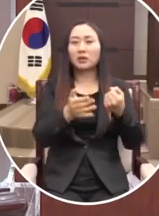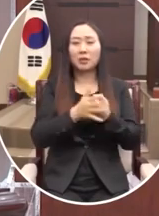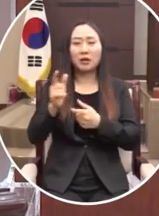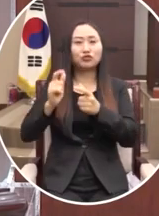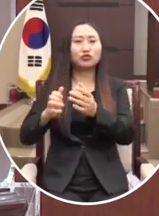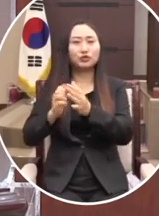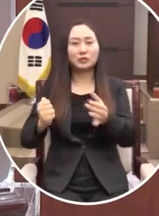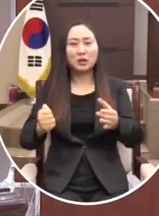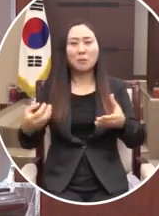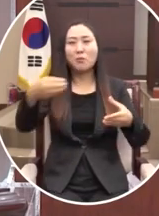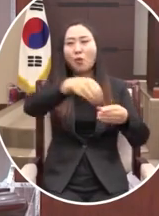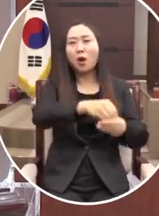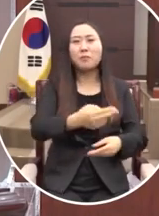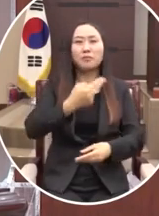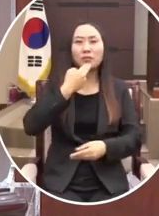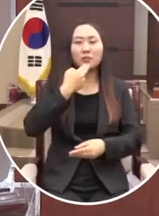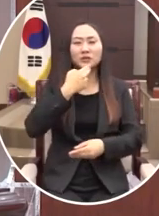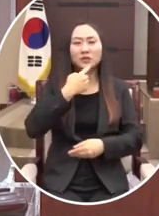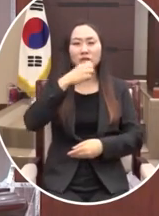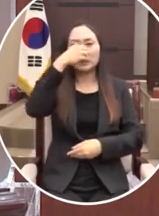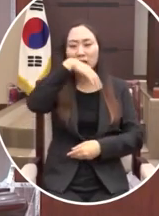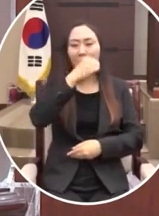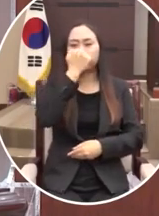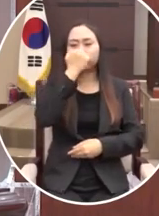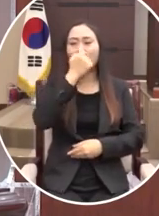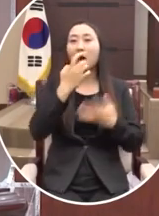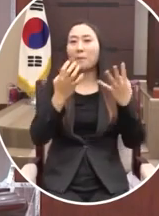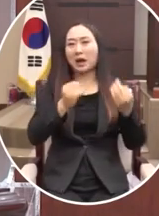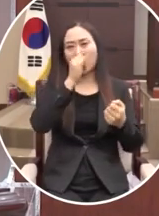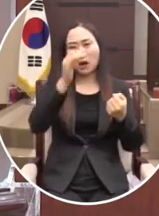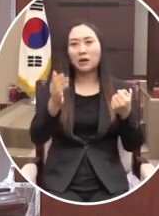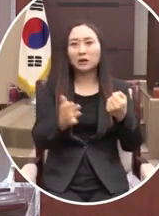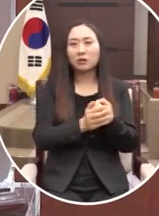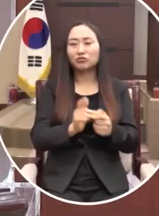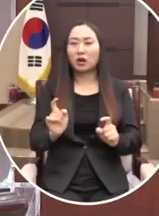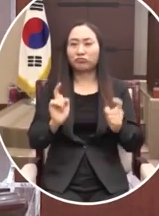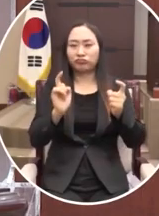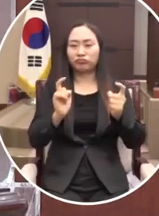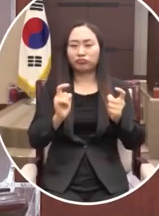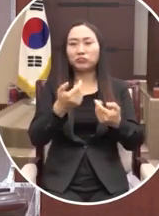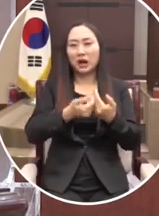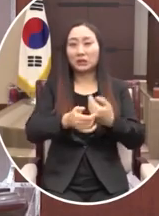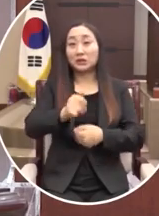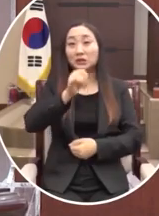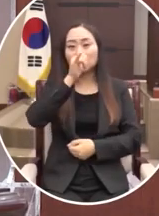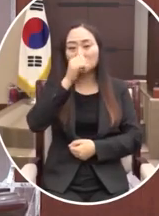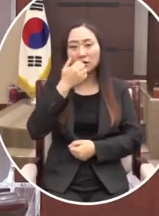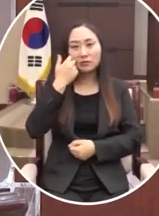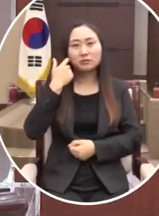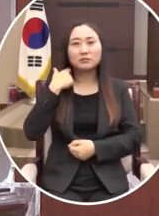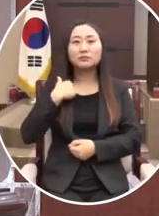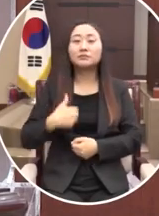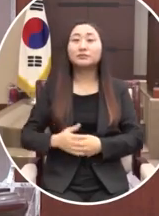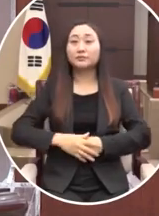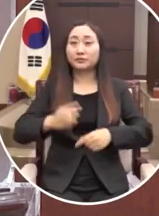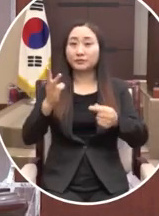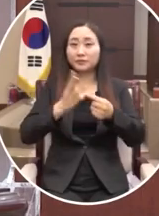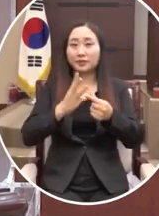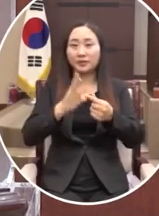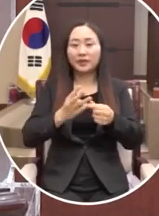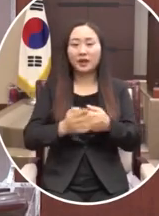제대로 반영되지 않은 밀어붙이기 등이 갈등을 촉발하고 있습니다. 세 번째로는